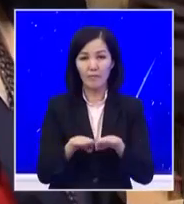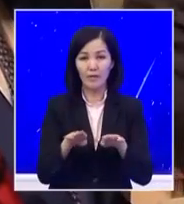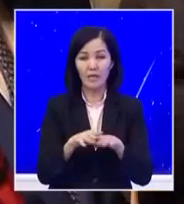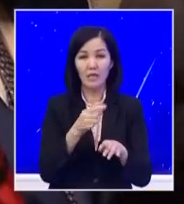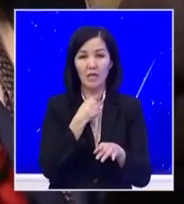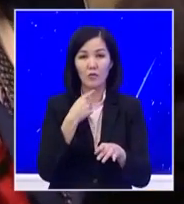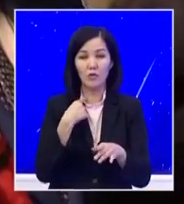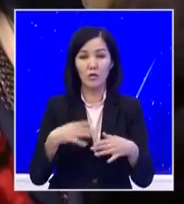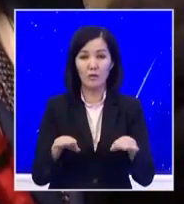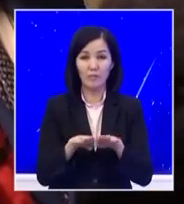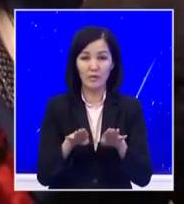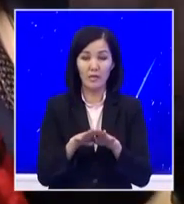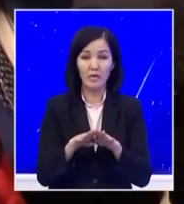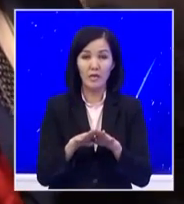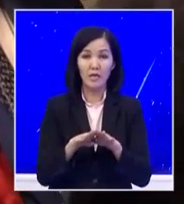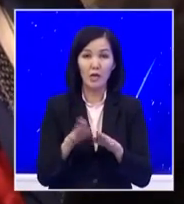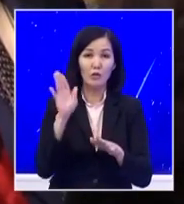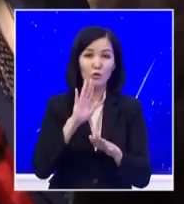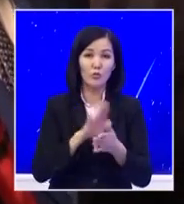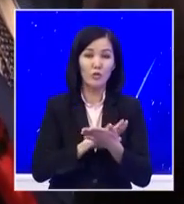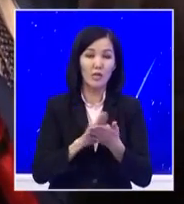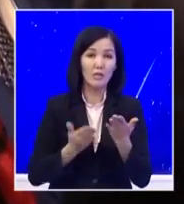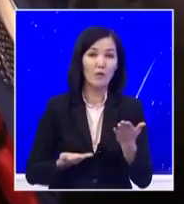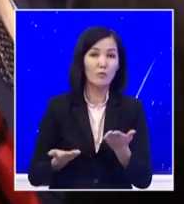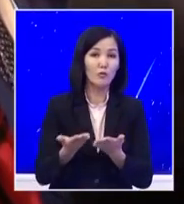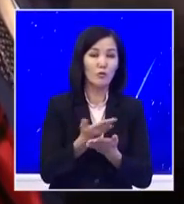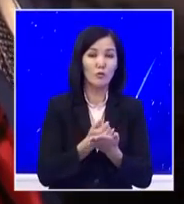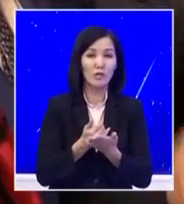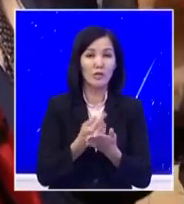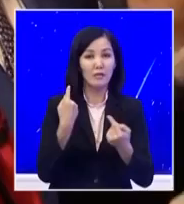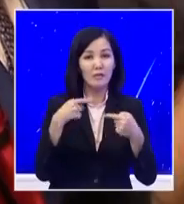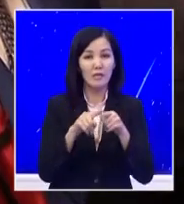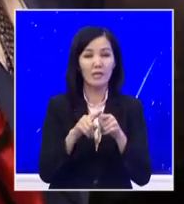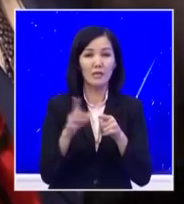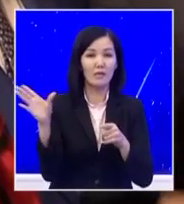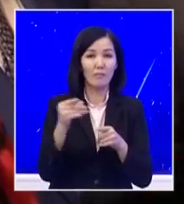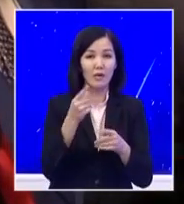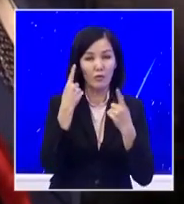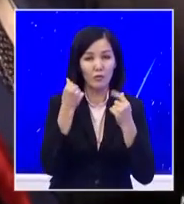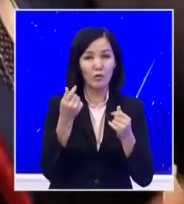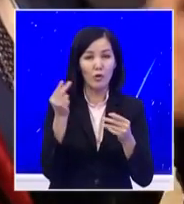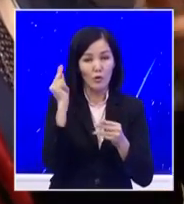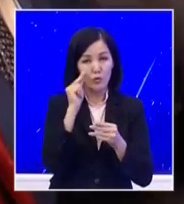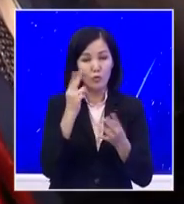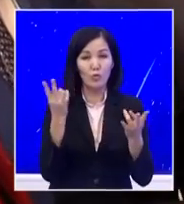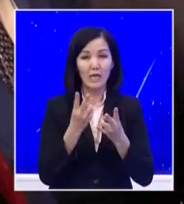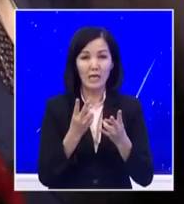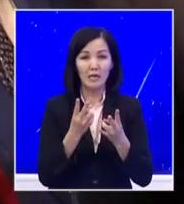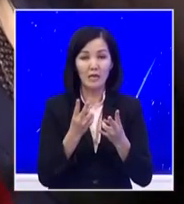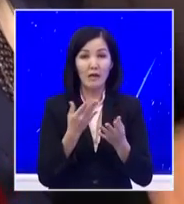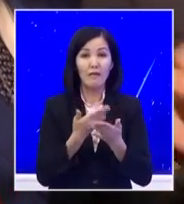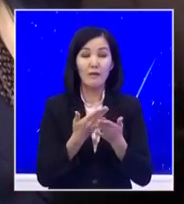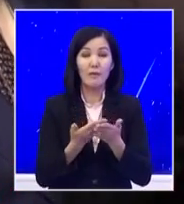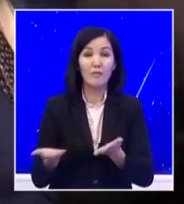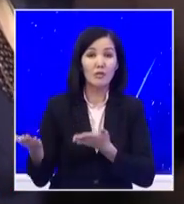калкурганы были свои специалисты, что потом они остались. Если откуда-то приглашаете, надо, вот для того,